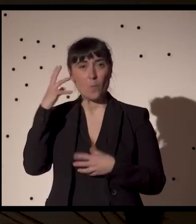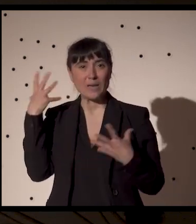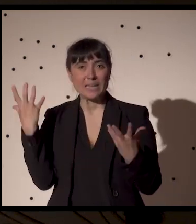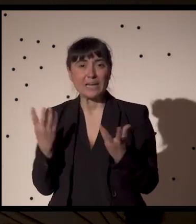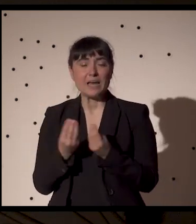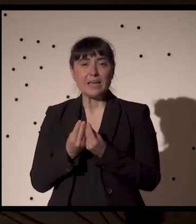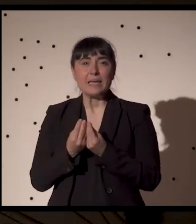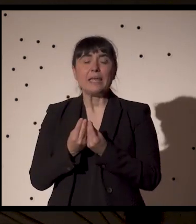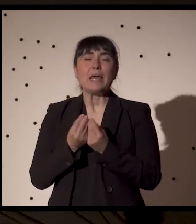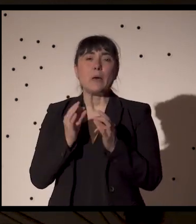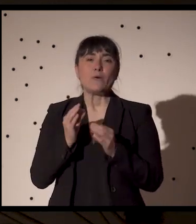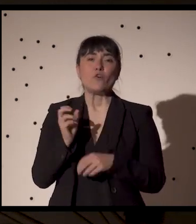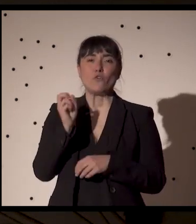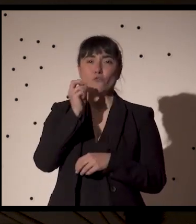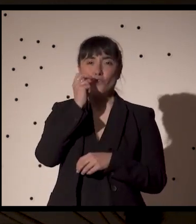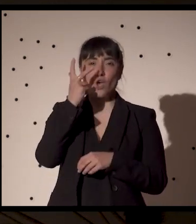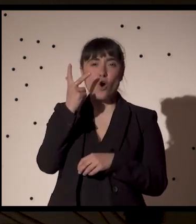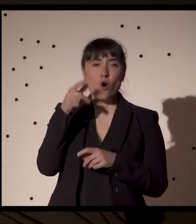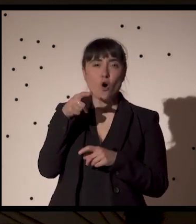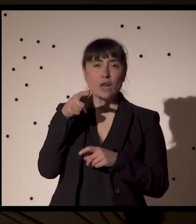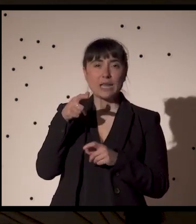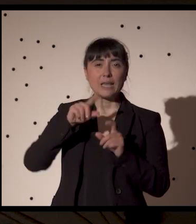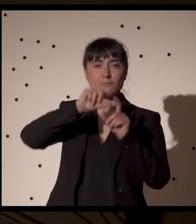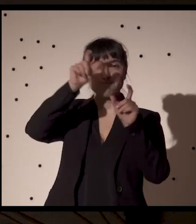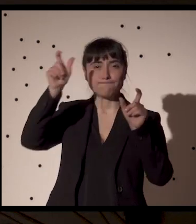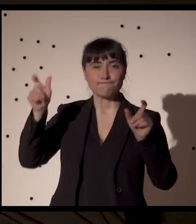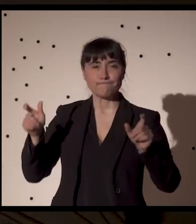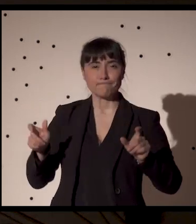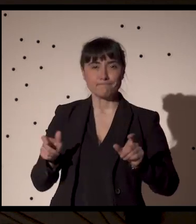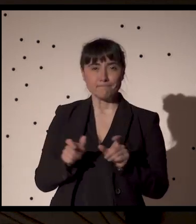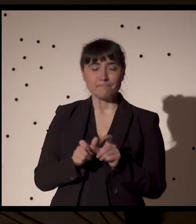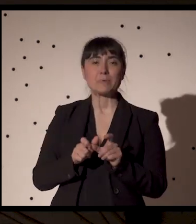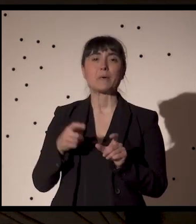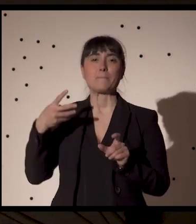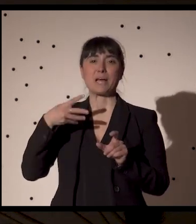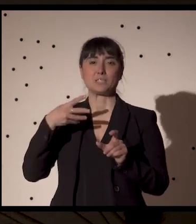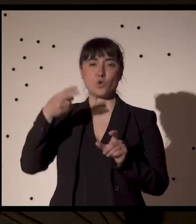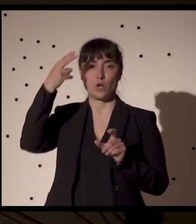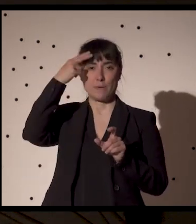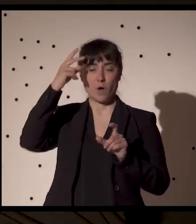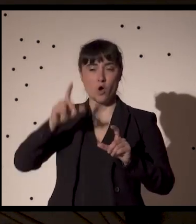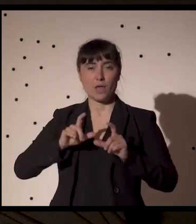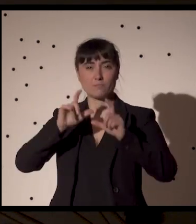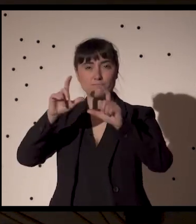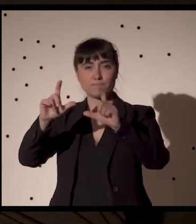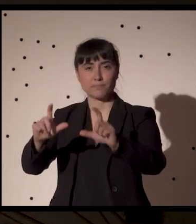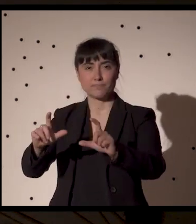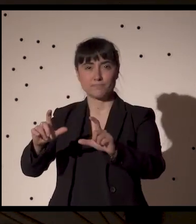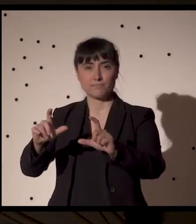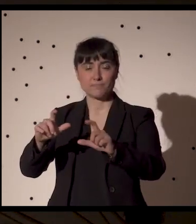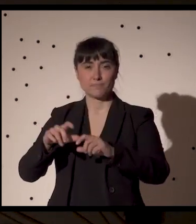in memoria di Manzoni ma soprattutto ha Come avrete letto dalla cronaca della stampa riportato